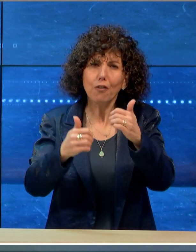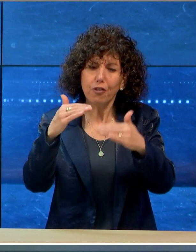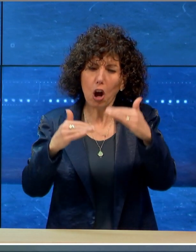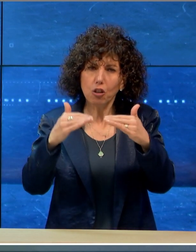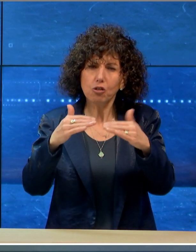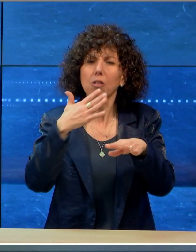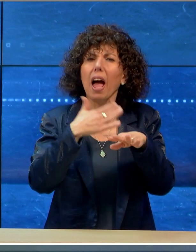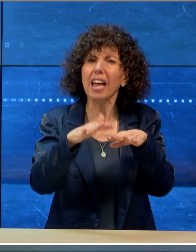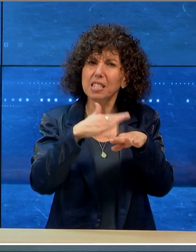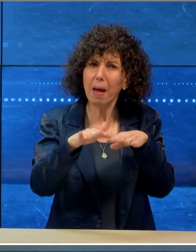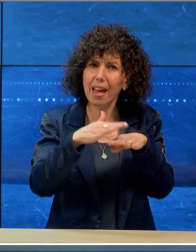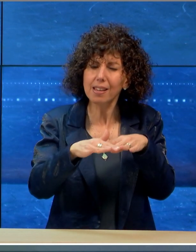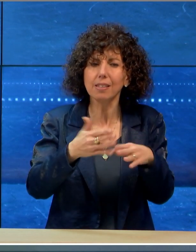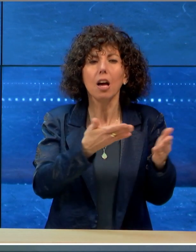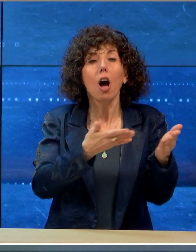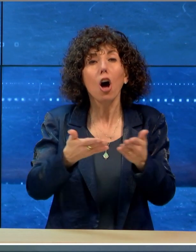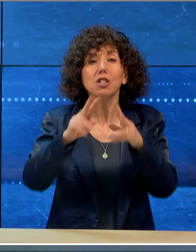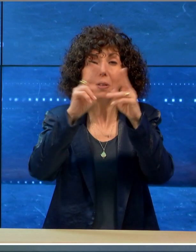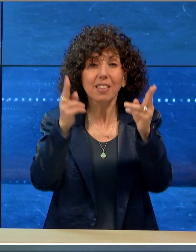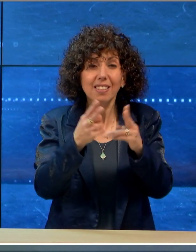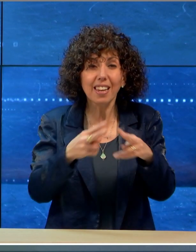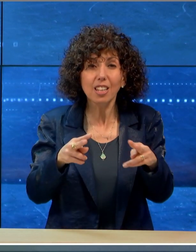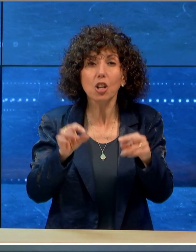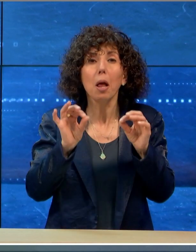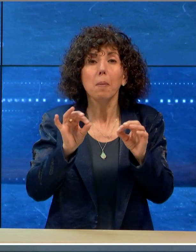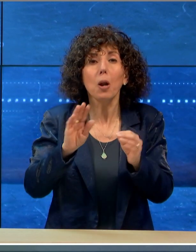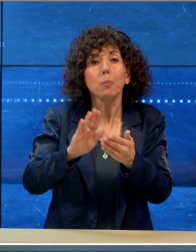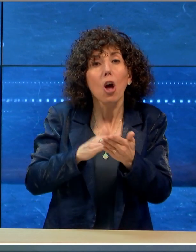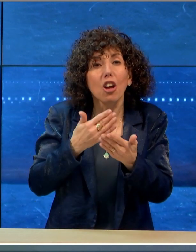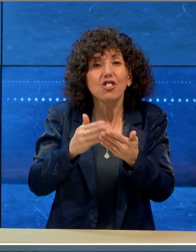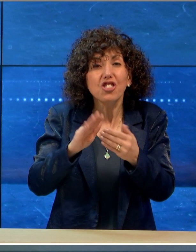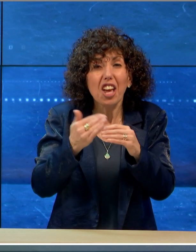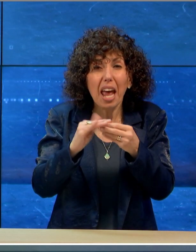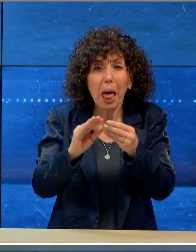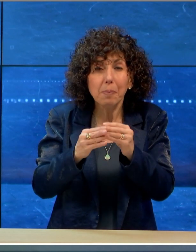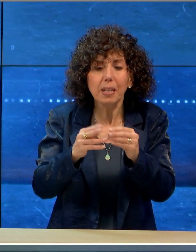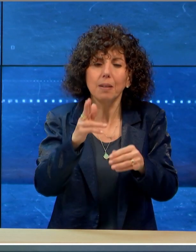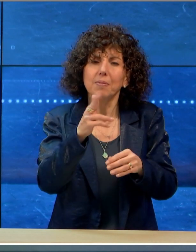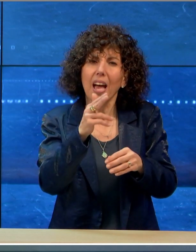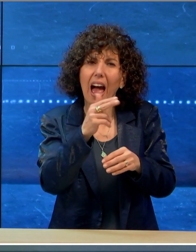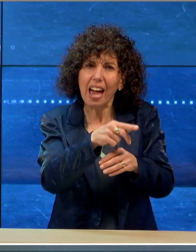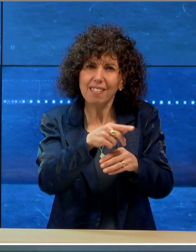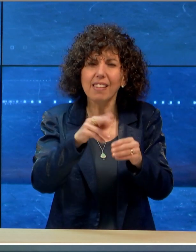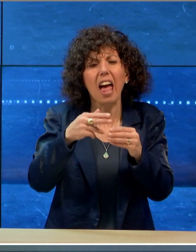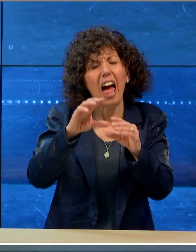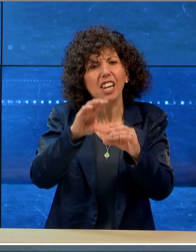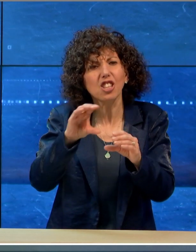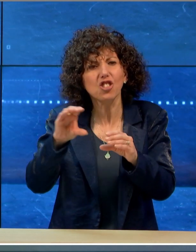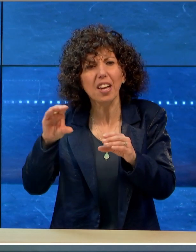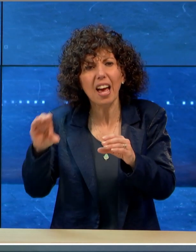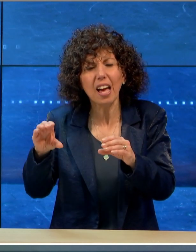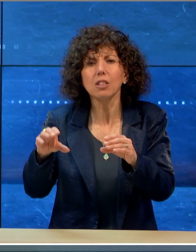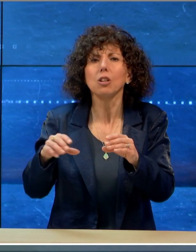ospiti internazionali su sul tema della ceramica dall'arte e artigianato